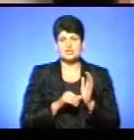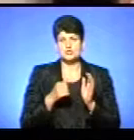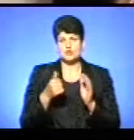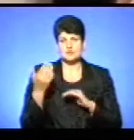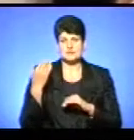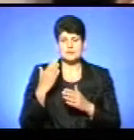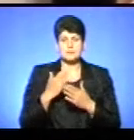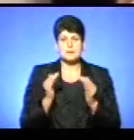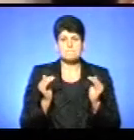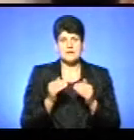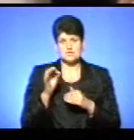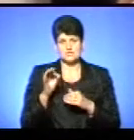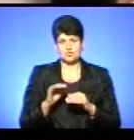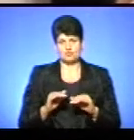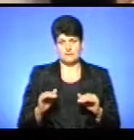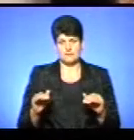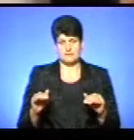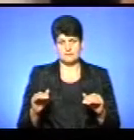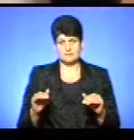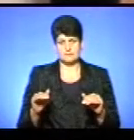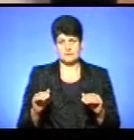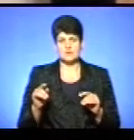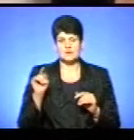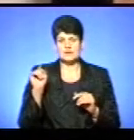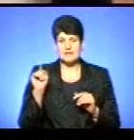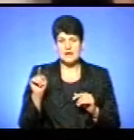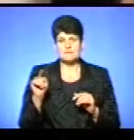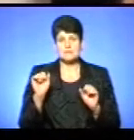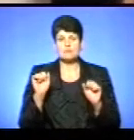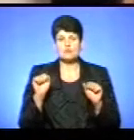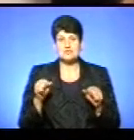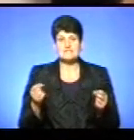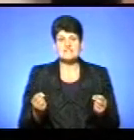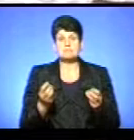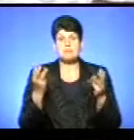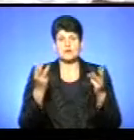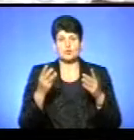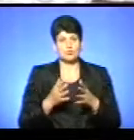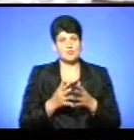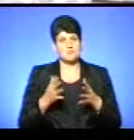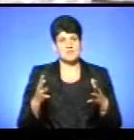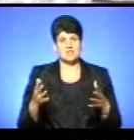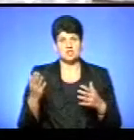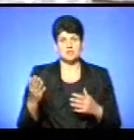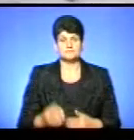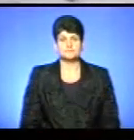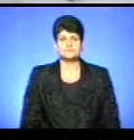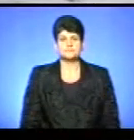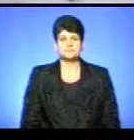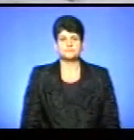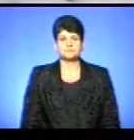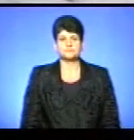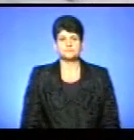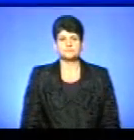має менший відсоток дітей. Через то там і ймовірність спалаху більше. Любов Гадомська, Андрій Бодак,